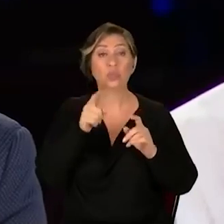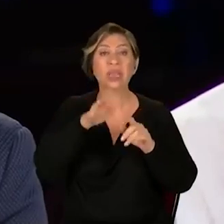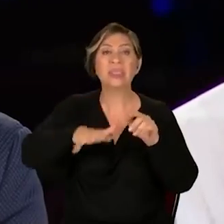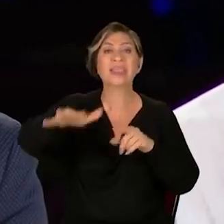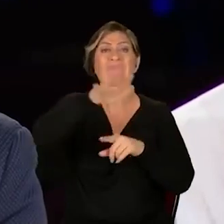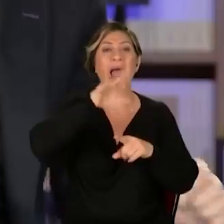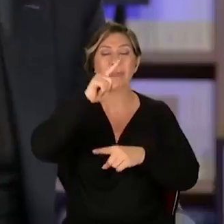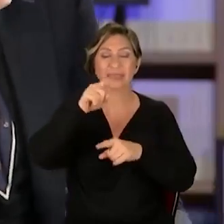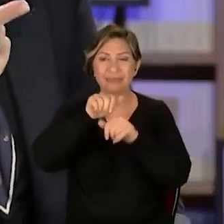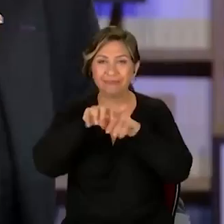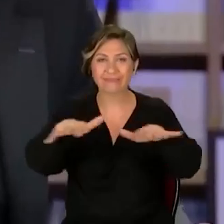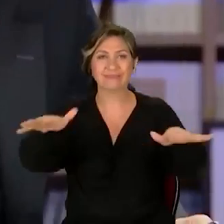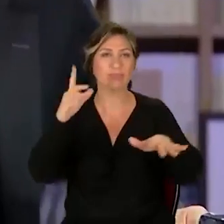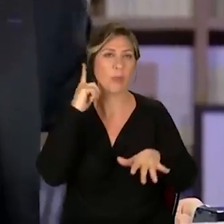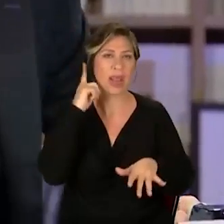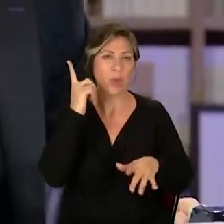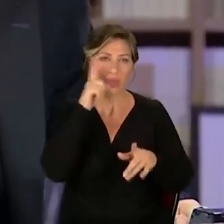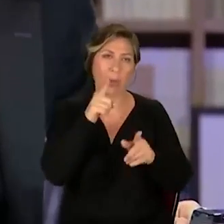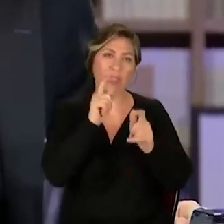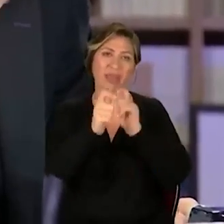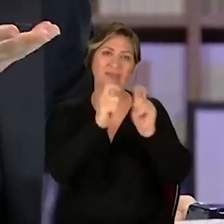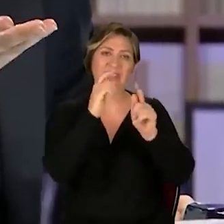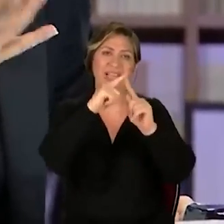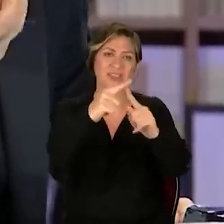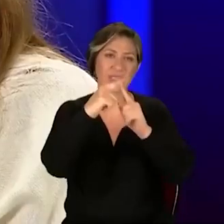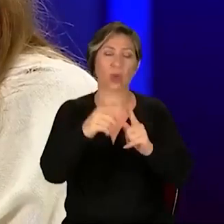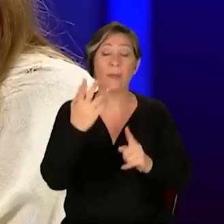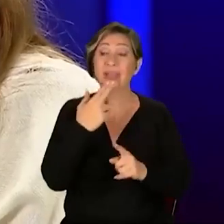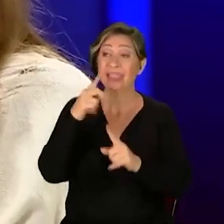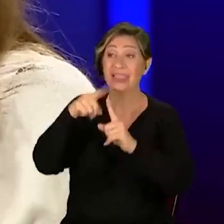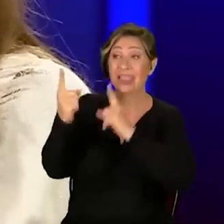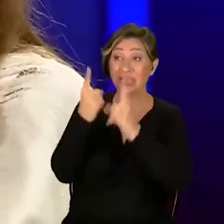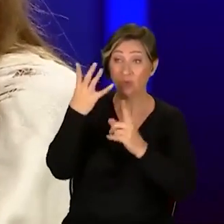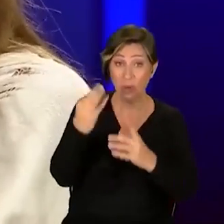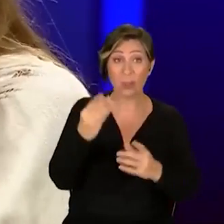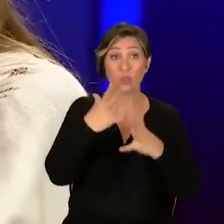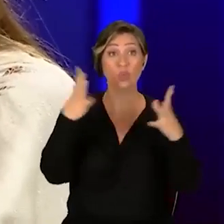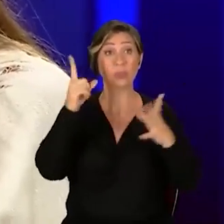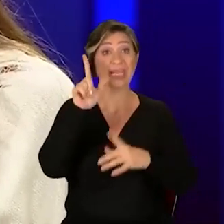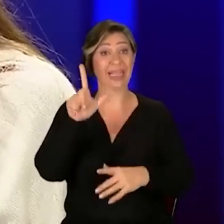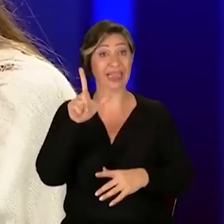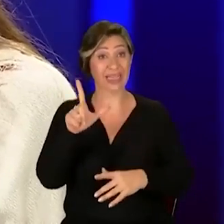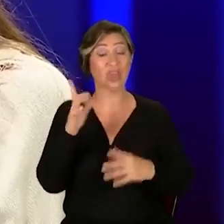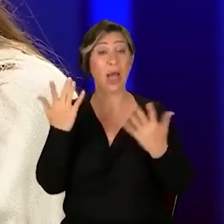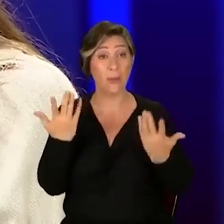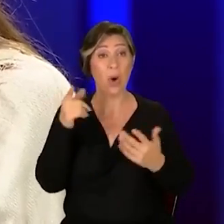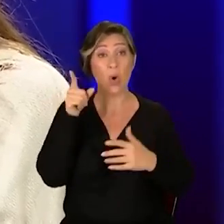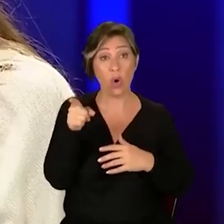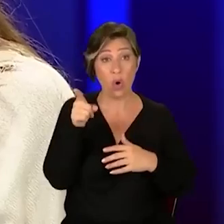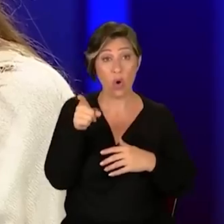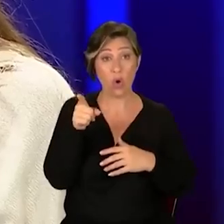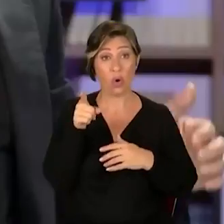ve bunları tavsiye ediyor. Şimdi hanımefendinin hem teknolojik olarak hem yaptığı iş büyük bir ihtiyaç ve böyle. Fakat o